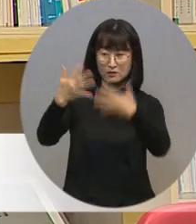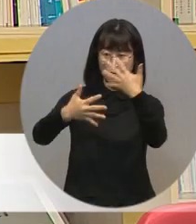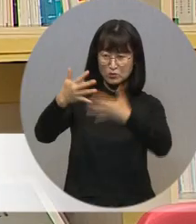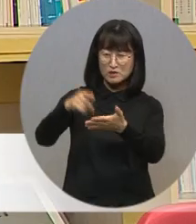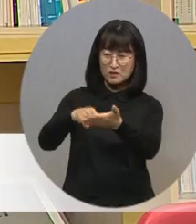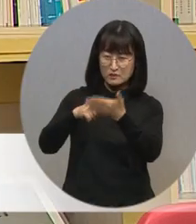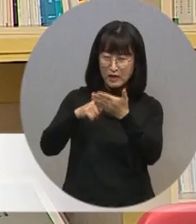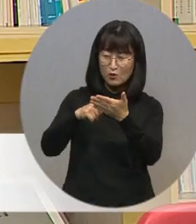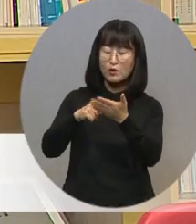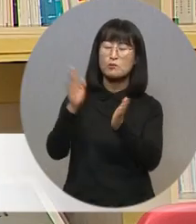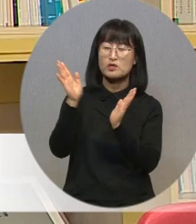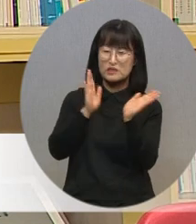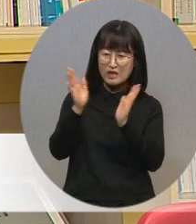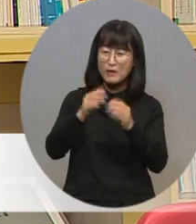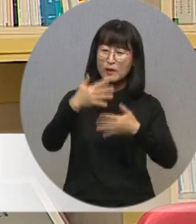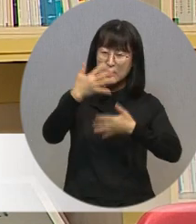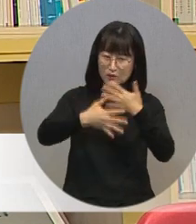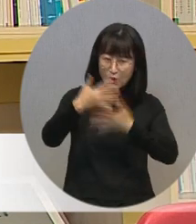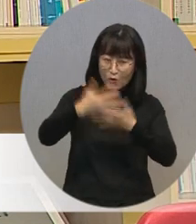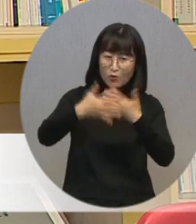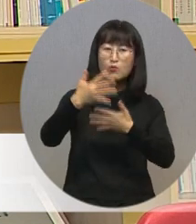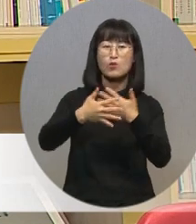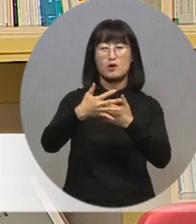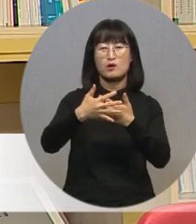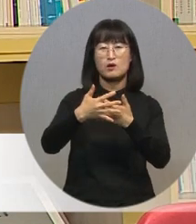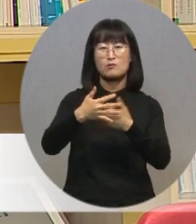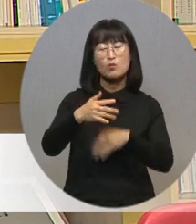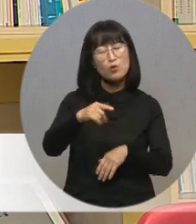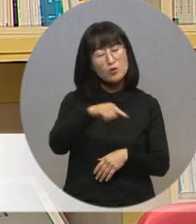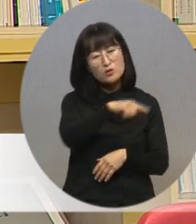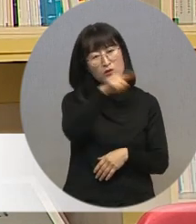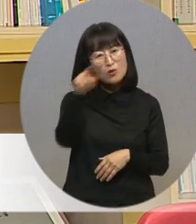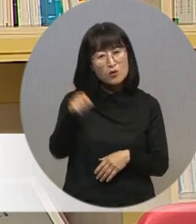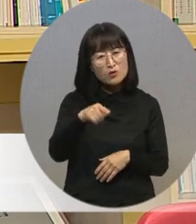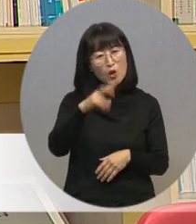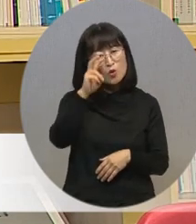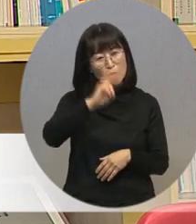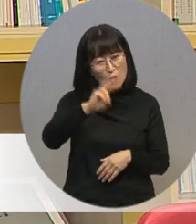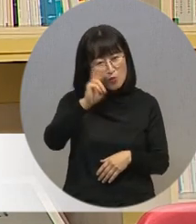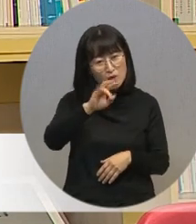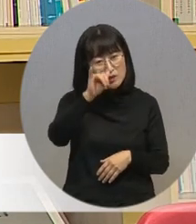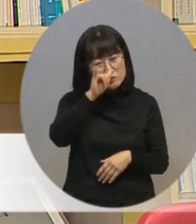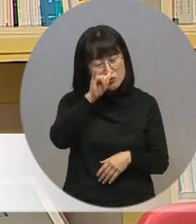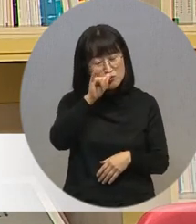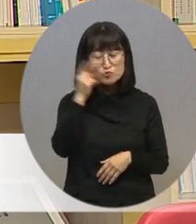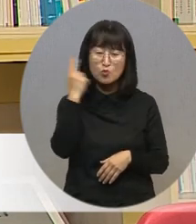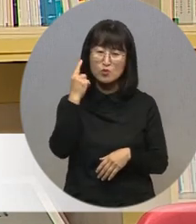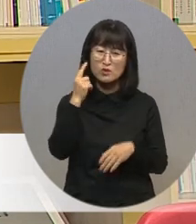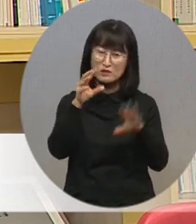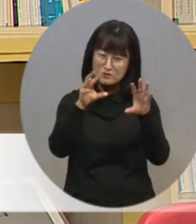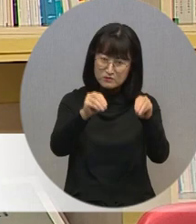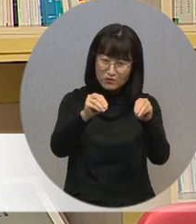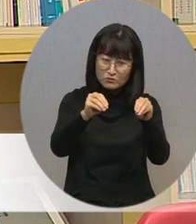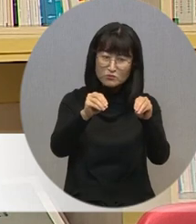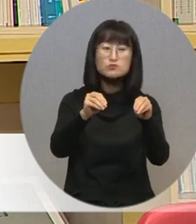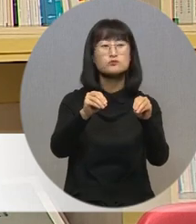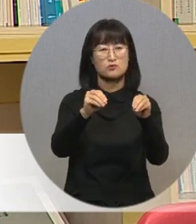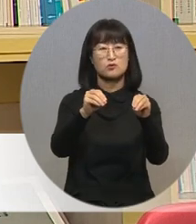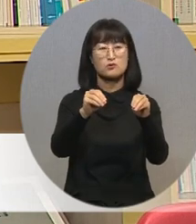뭐 드라마든 영화든 그런 부분에서 음악이 있거나 묵음이거나 하는